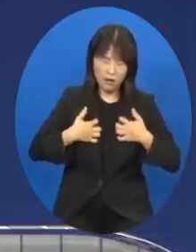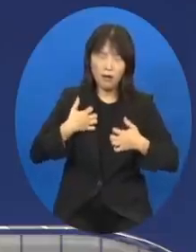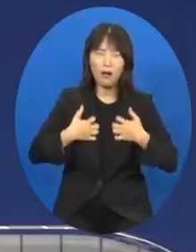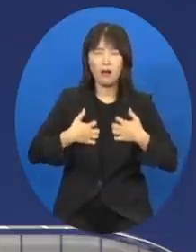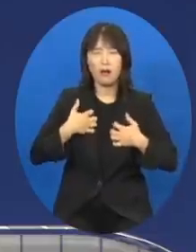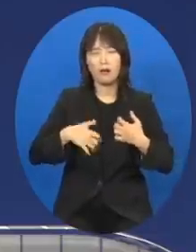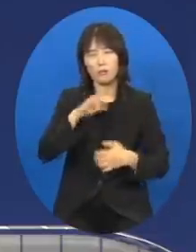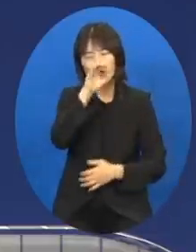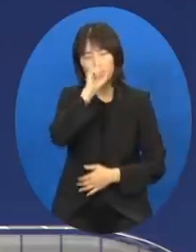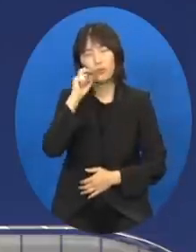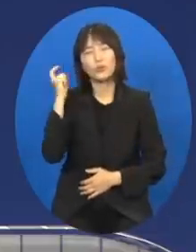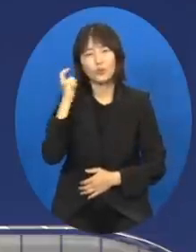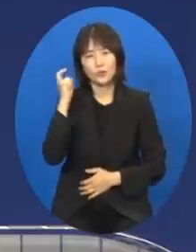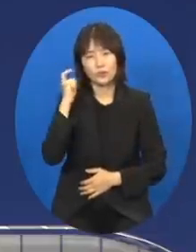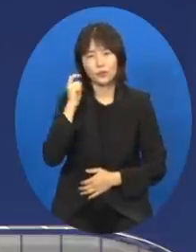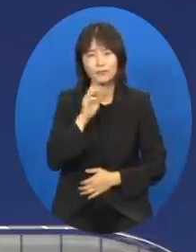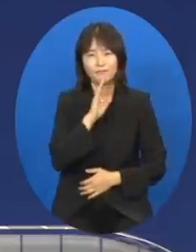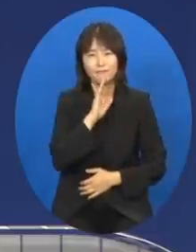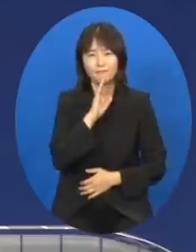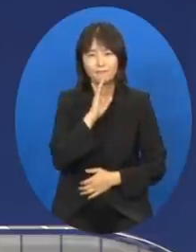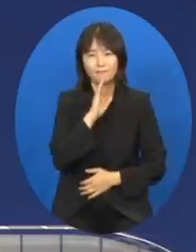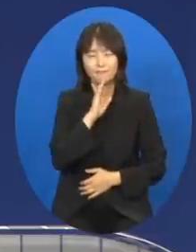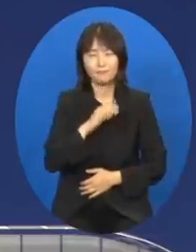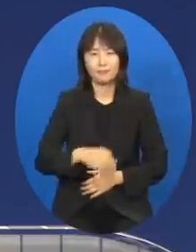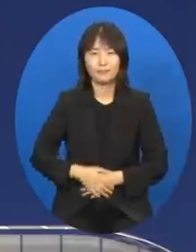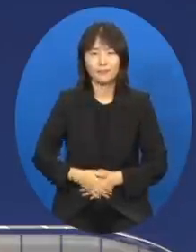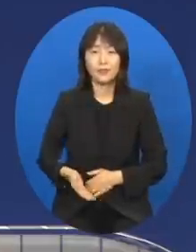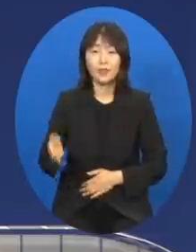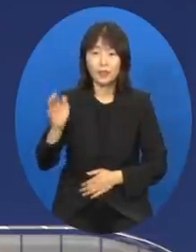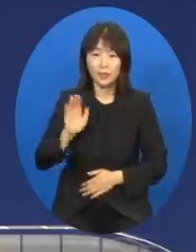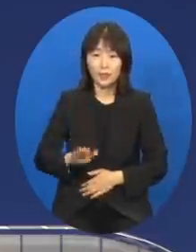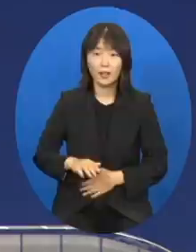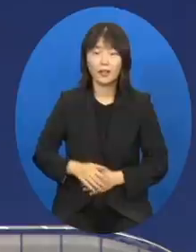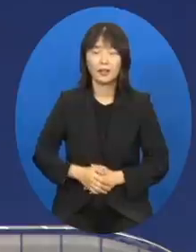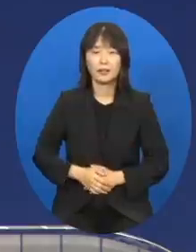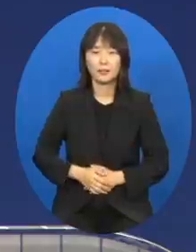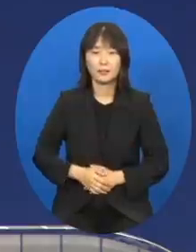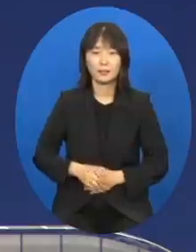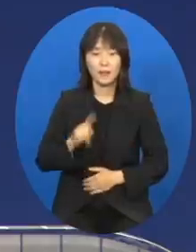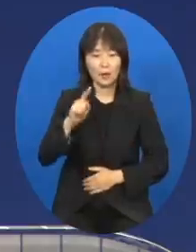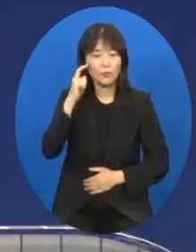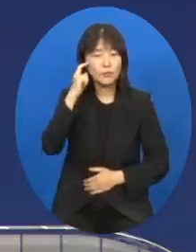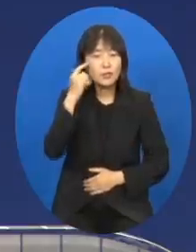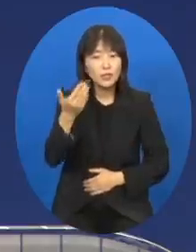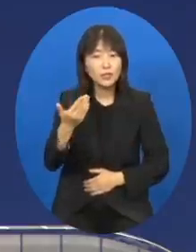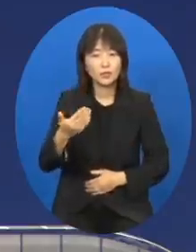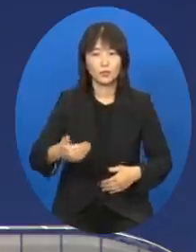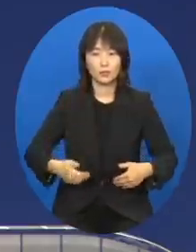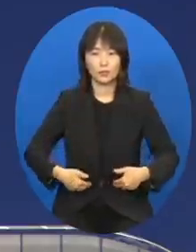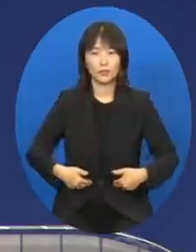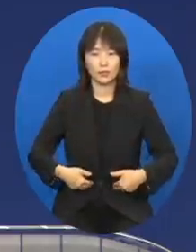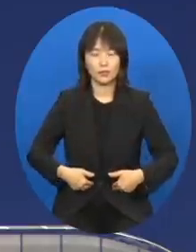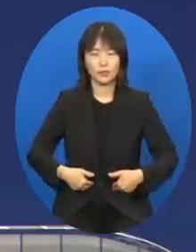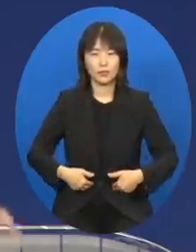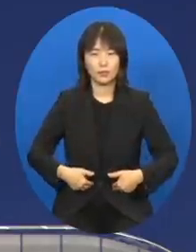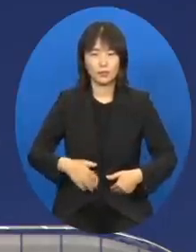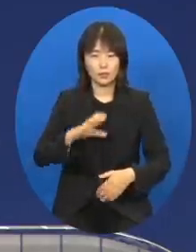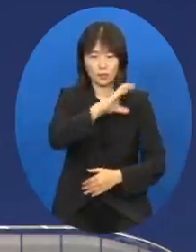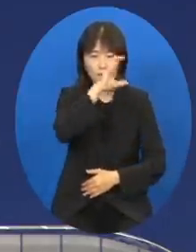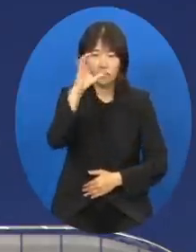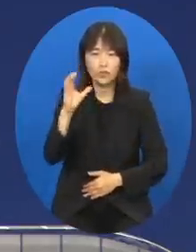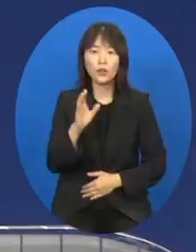기쁨의 좋은 소식이죠. 자, 그런데 여기서 우리가 한번 질문해 봐야 될 것이 있어요. 성탄이